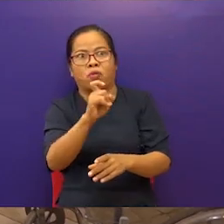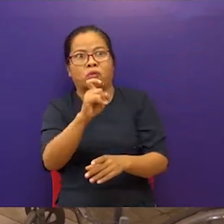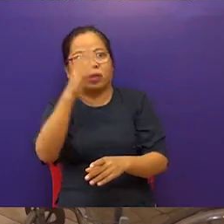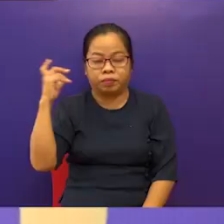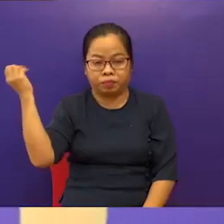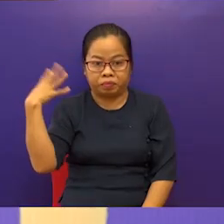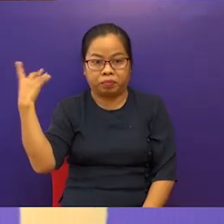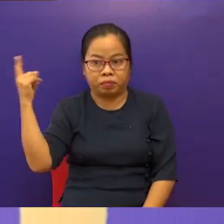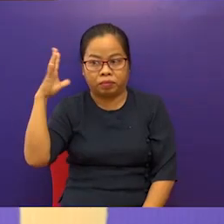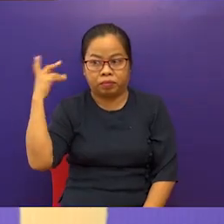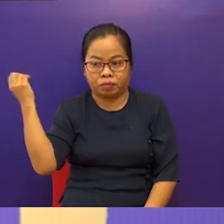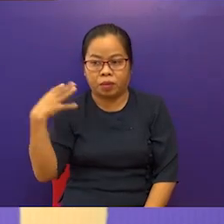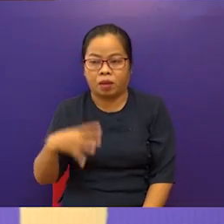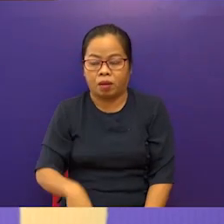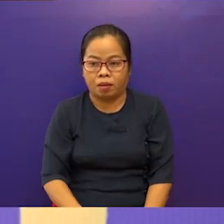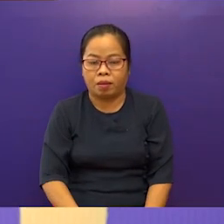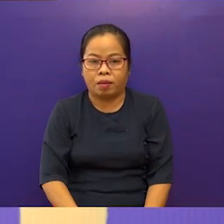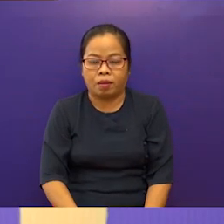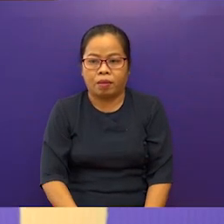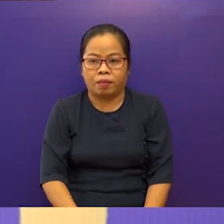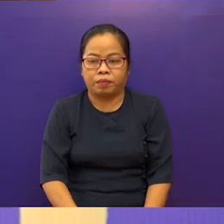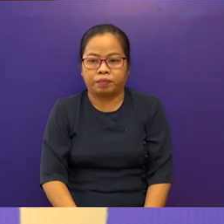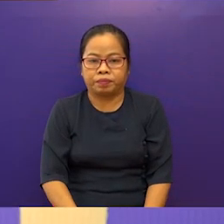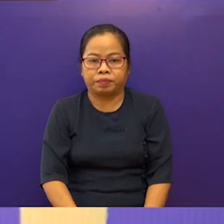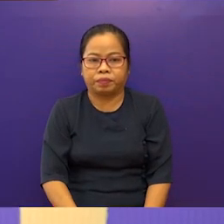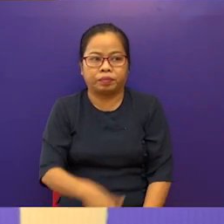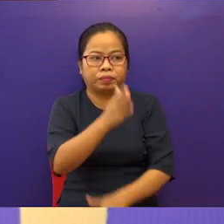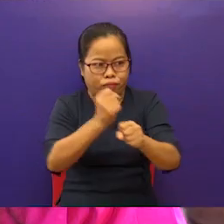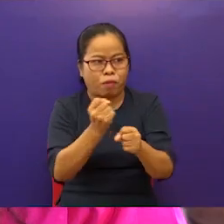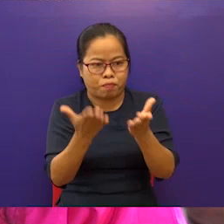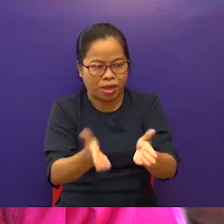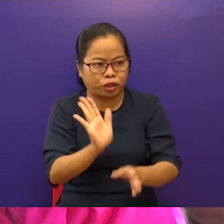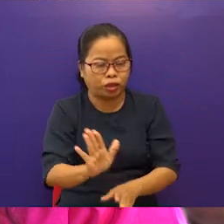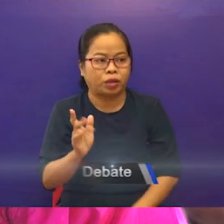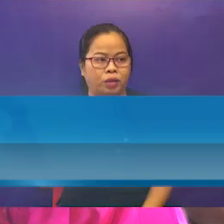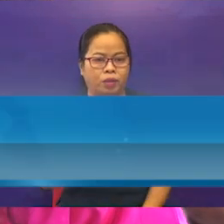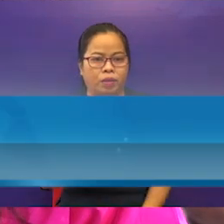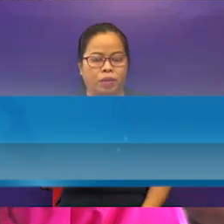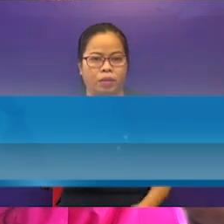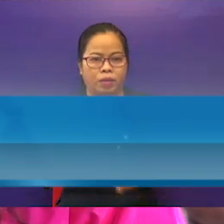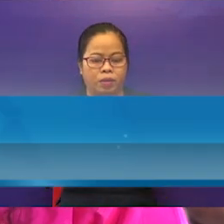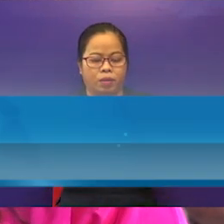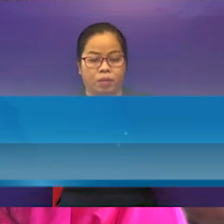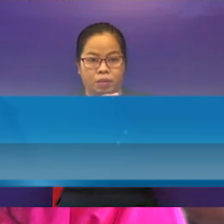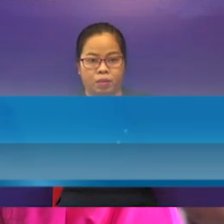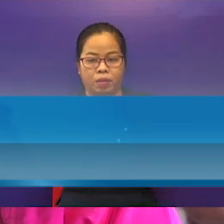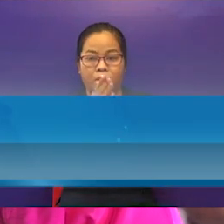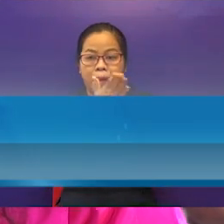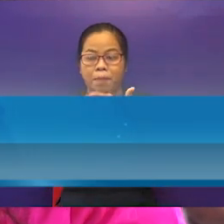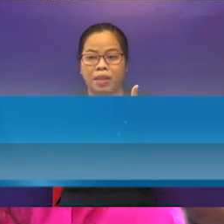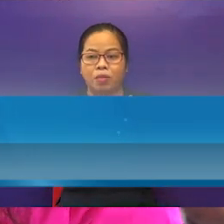်ဒီမှာမတန်ဆွမ်းမှတ်ပုံတင်ကိစ္စနဲ့ပတ်သက်တဲ့ဟာလေးကိုကျွန်မနည်းနည်းပြောချင်ပါတယ်။ Autism ရဲ့ Down syndrome ရှိတဲ့ဘာညာသတ်မှတ်